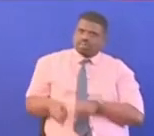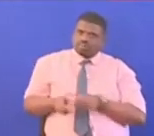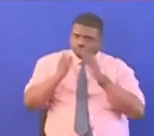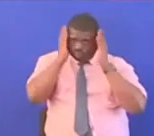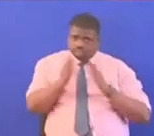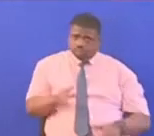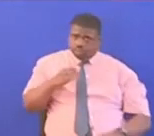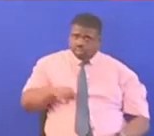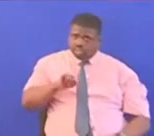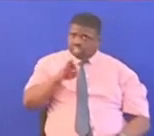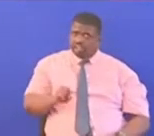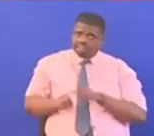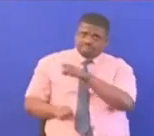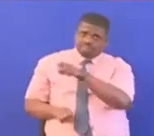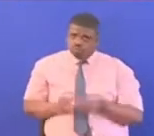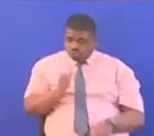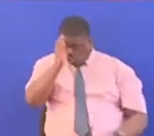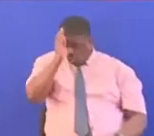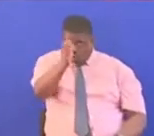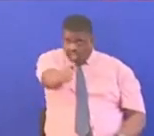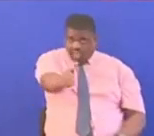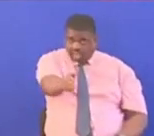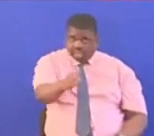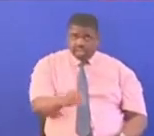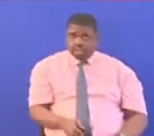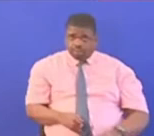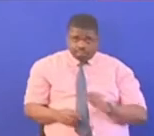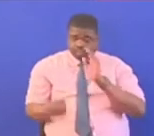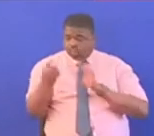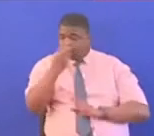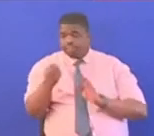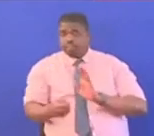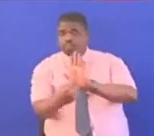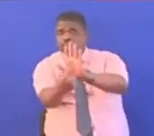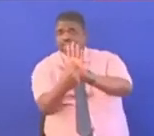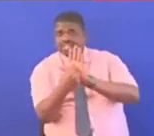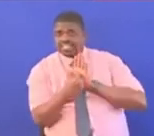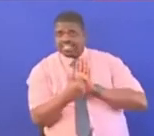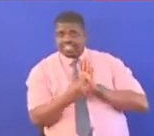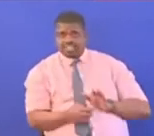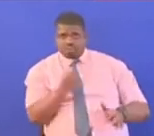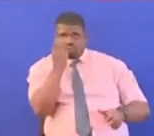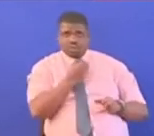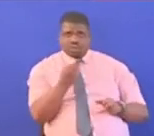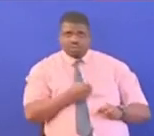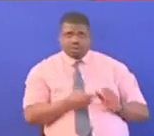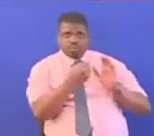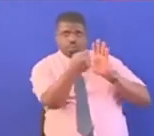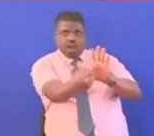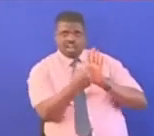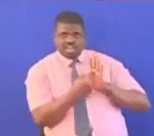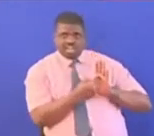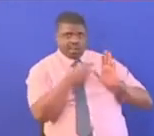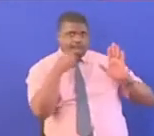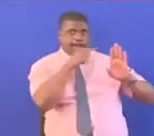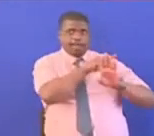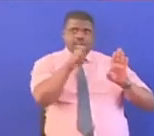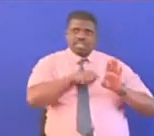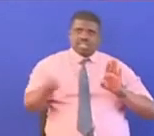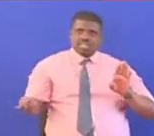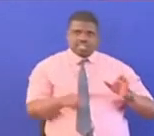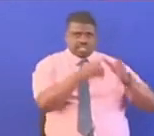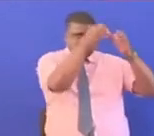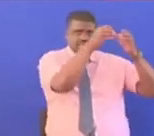Mheshimiwa Jafo. Badala ya kunyoka kwenda kutafuta point upande wa magharibi, unakwenda kutafuta point upande wa mashariki na kuweka